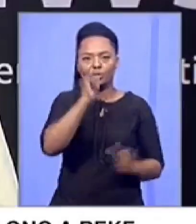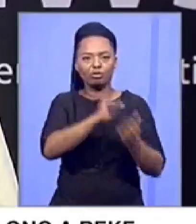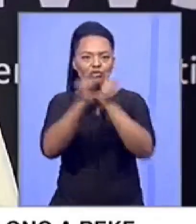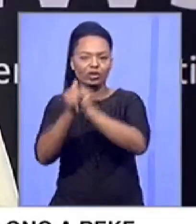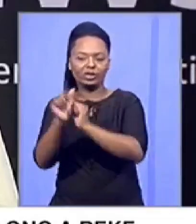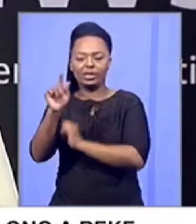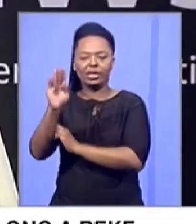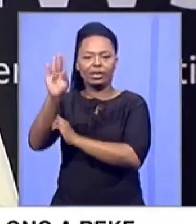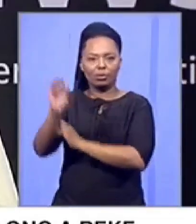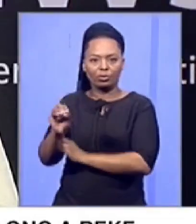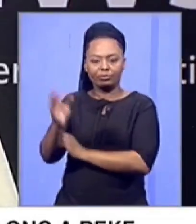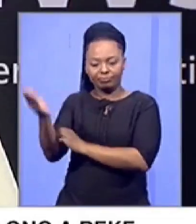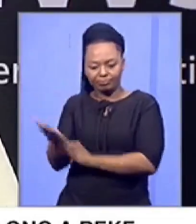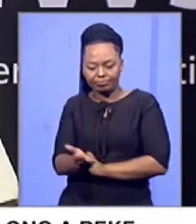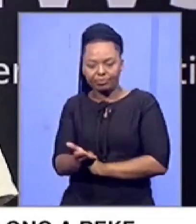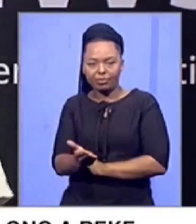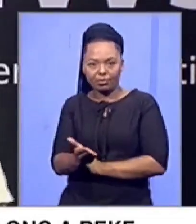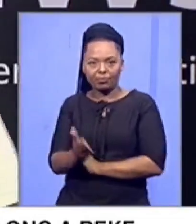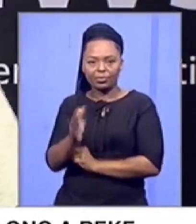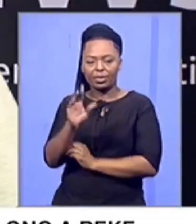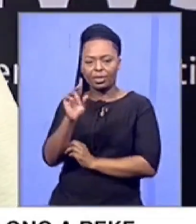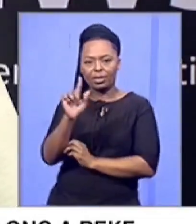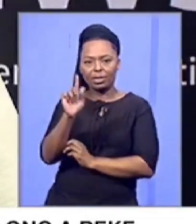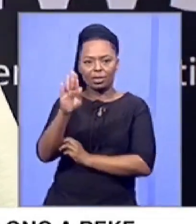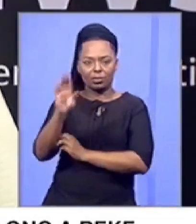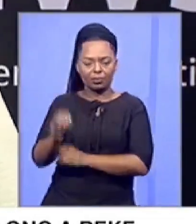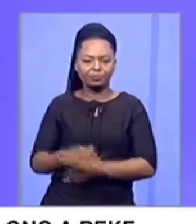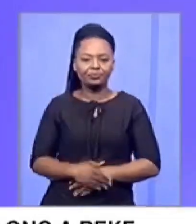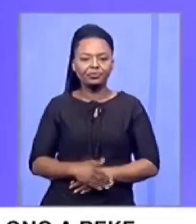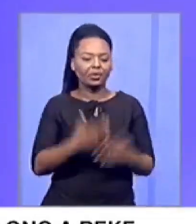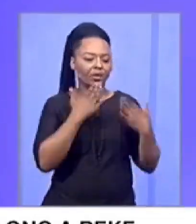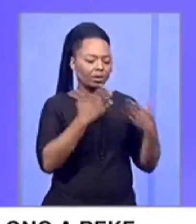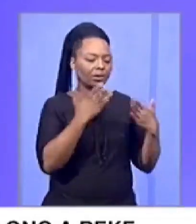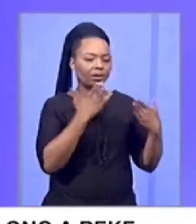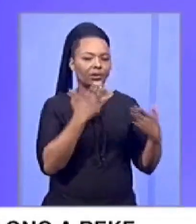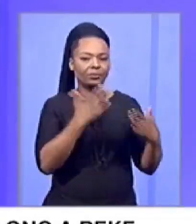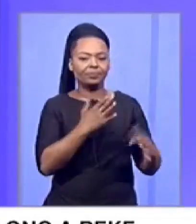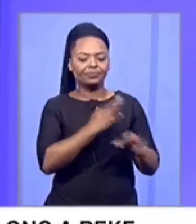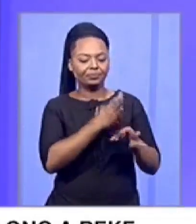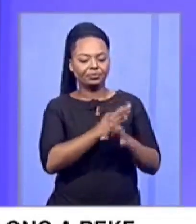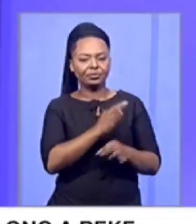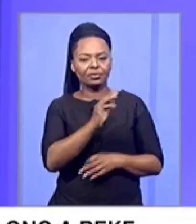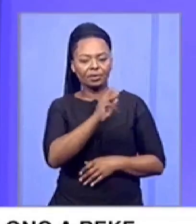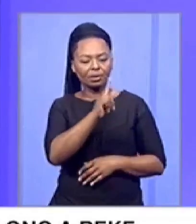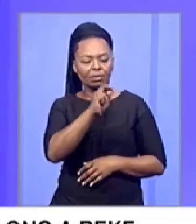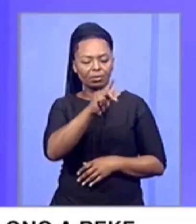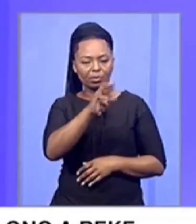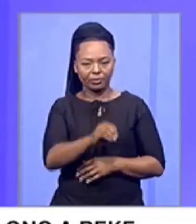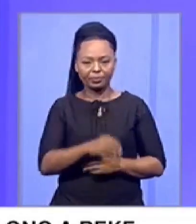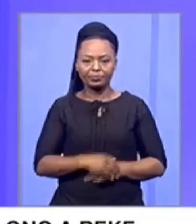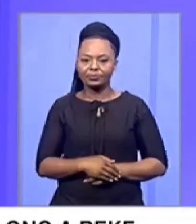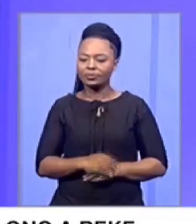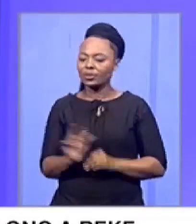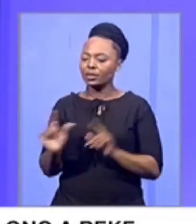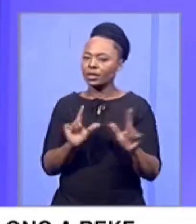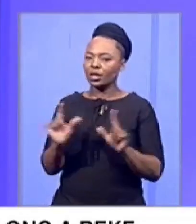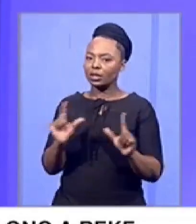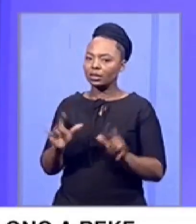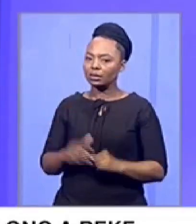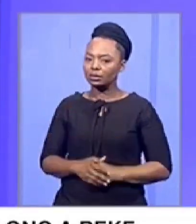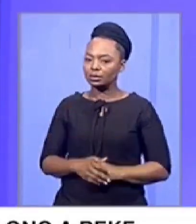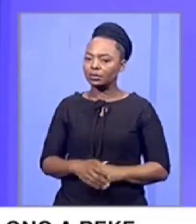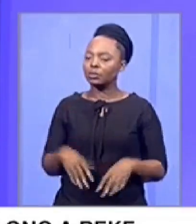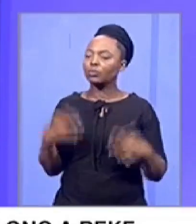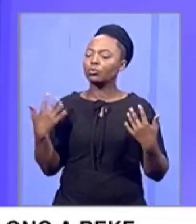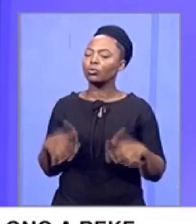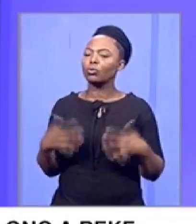leng Lebo Dube. Lebo re wa amara ditabeng tsa rona ntate. Ke leboha ntate Lebeko. Mamelodi Sundowns ngwaneso man. Mamelodi Sundowns entse